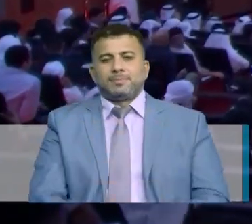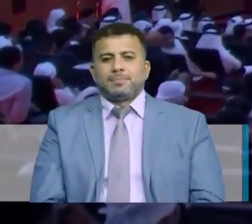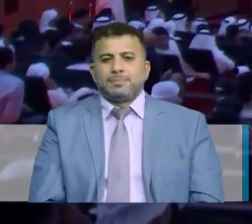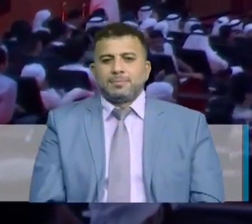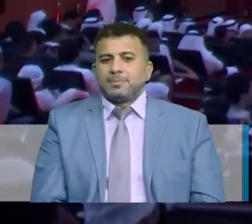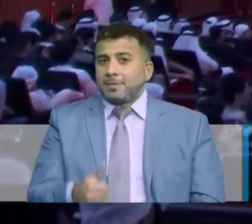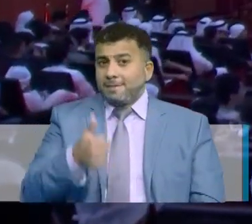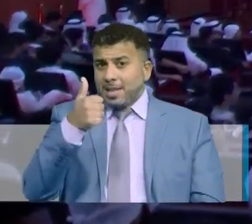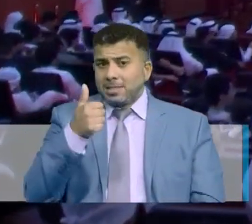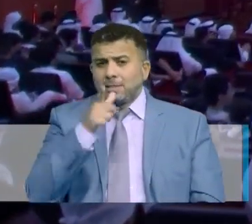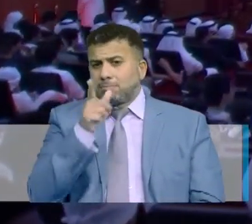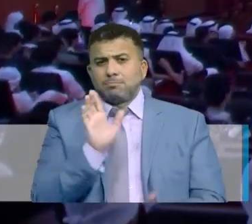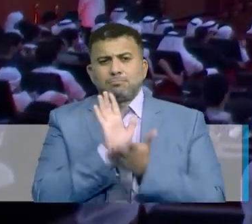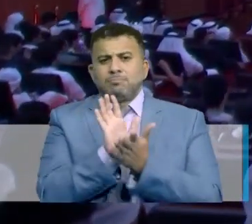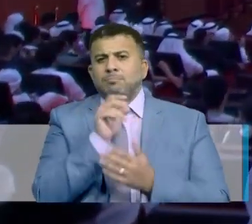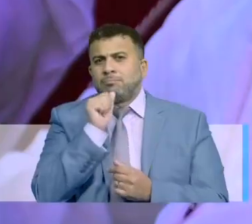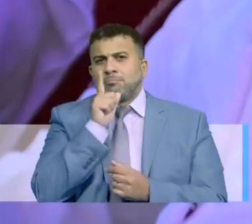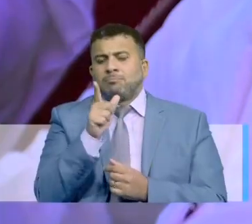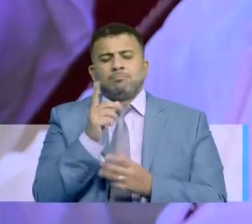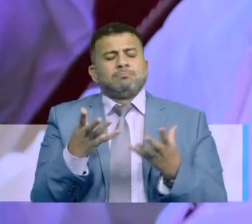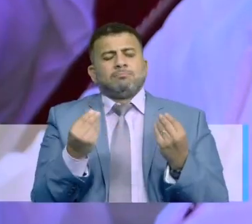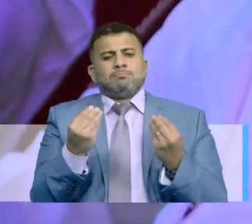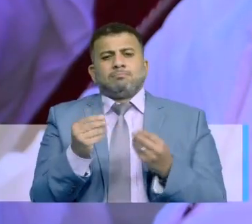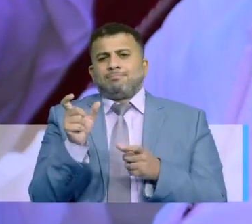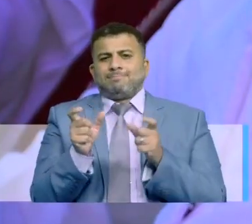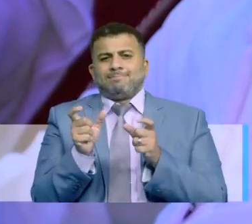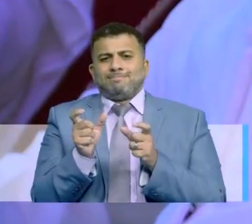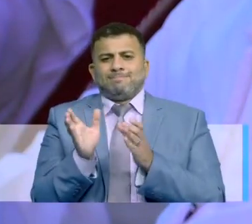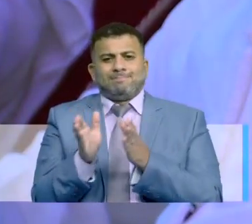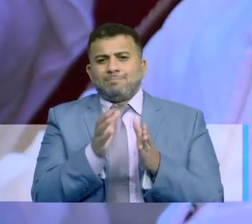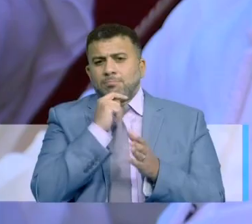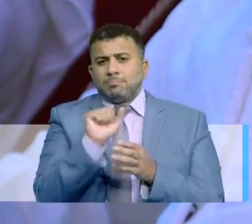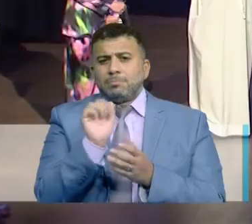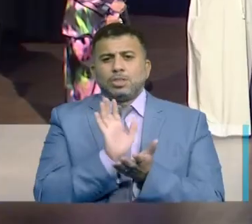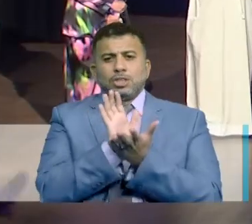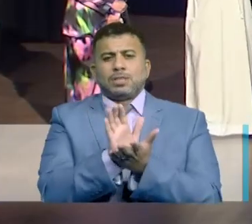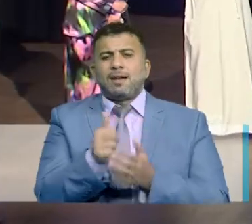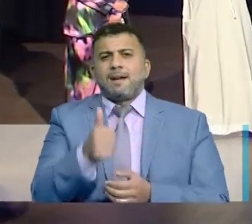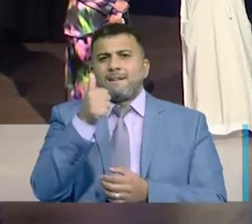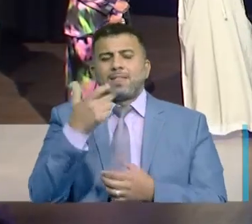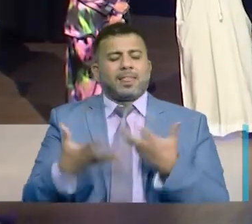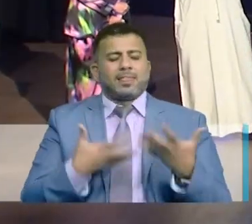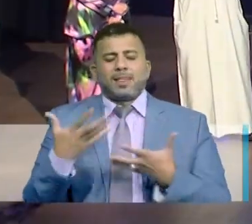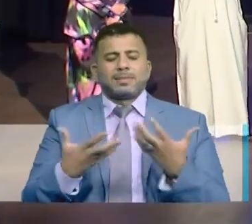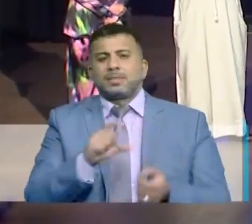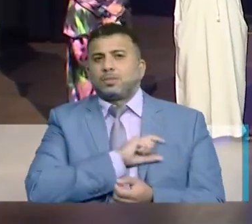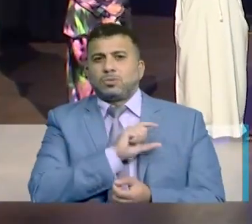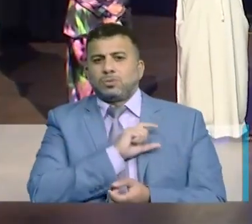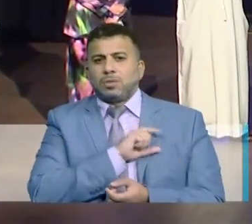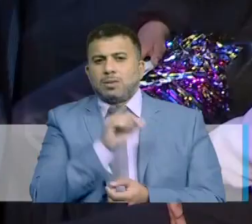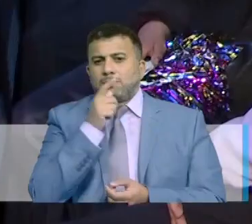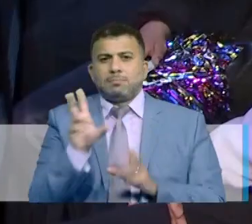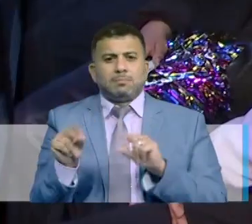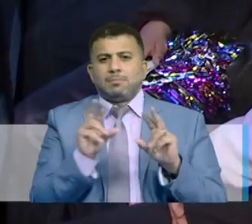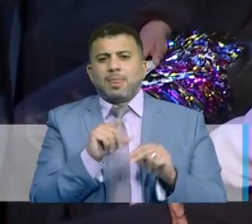الفائزون تم تكريمهم بجوائز ضمن العديد من الفئات، من بينها جائزة أفضل تمثيل للطلاب